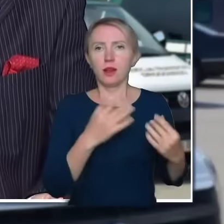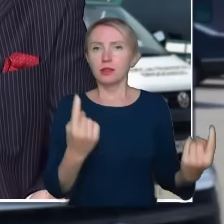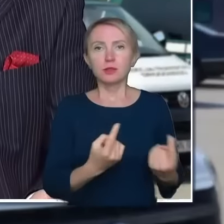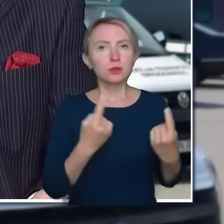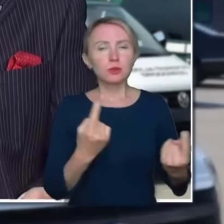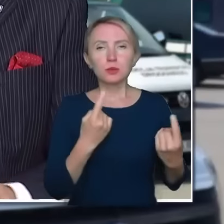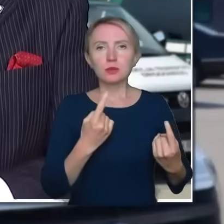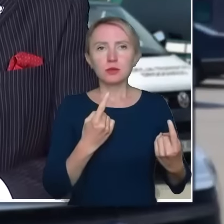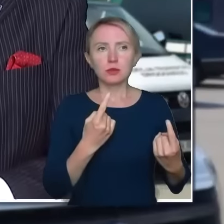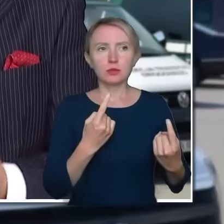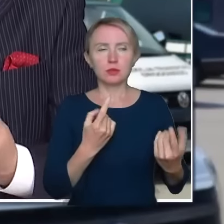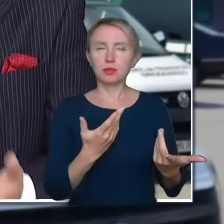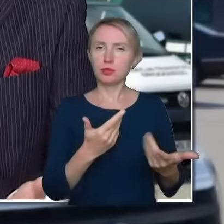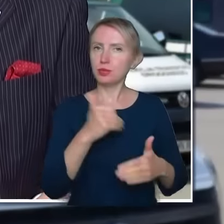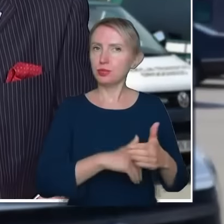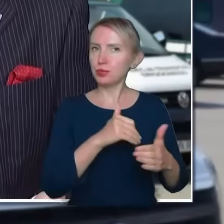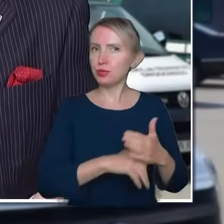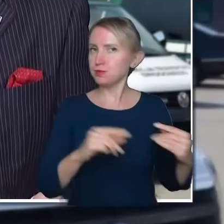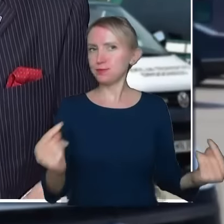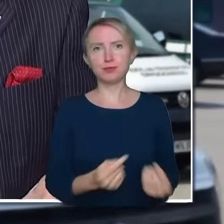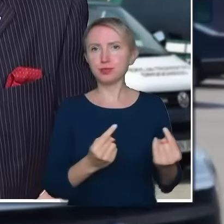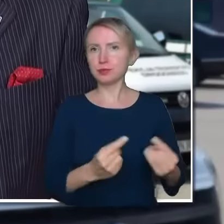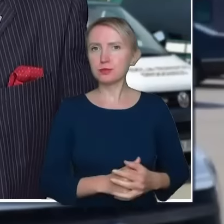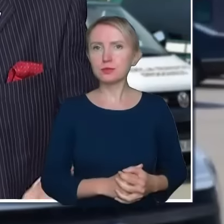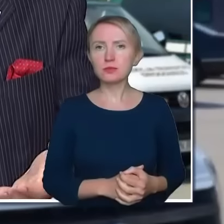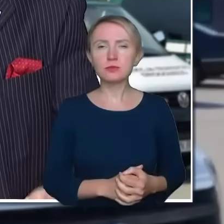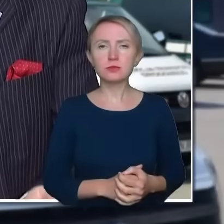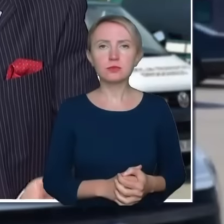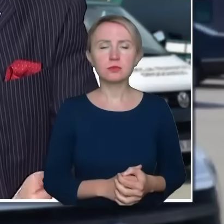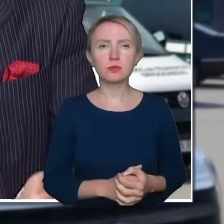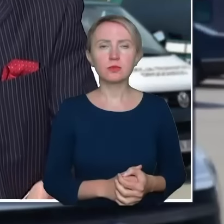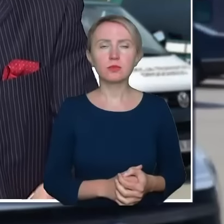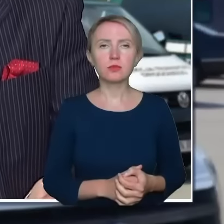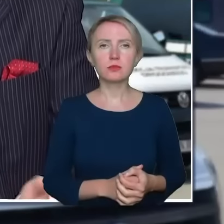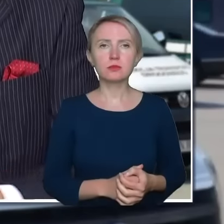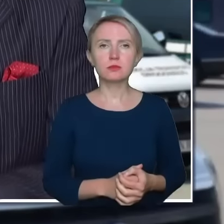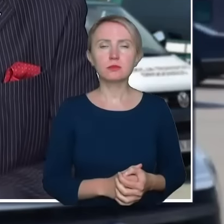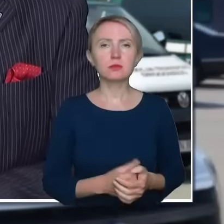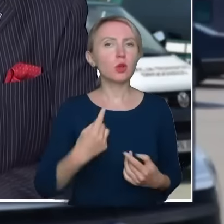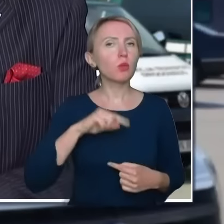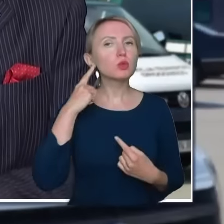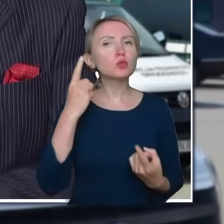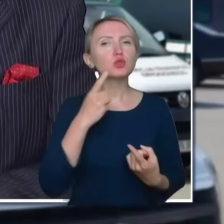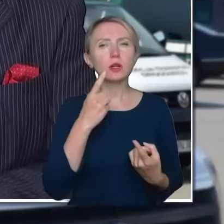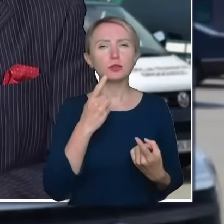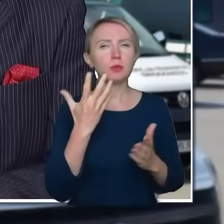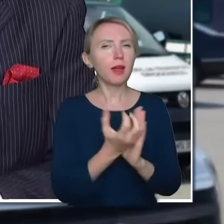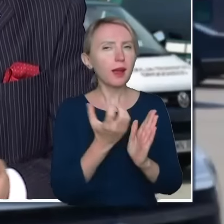taką kompletną bezczelnością. Przynajmniej ja to tak odbieram, no bo skoro to, co słyszeliśmy na nagraniach,